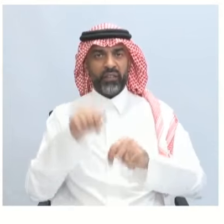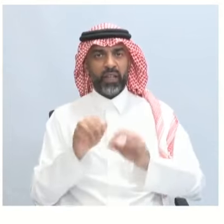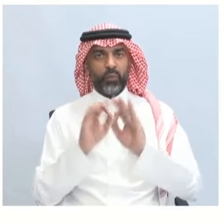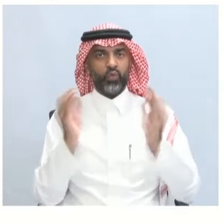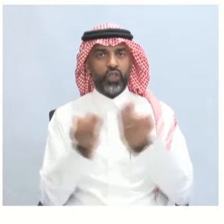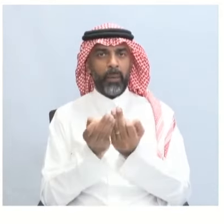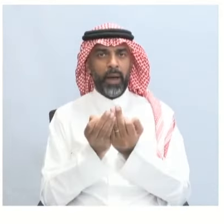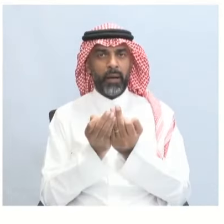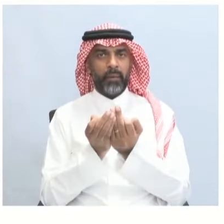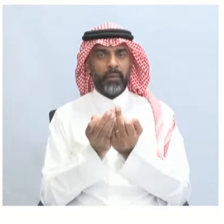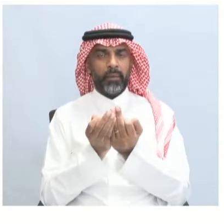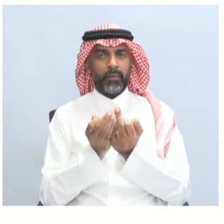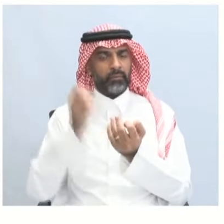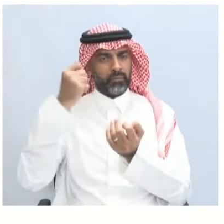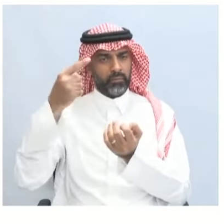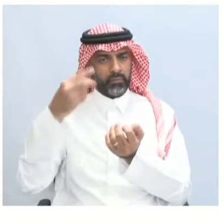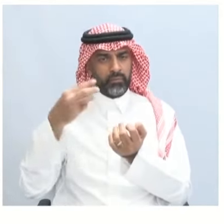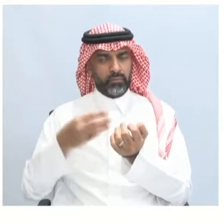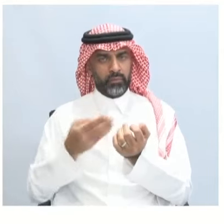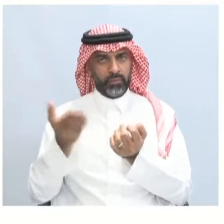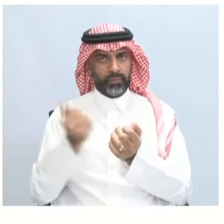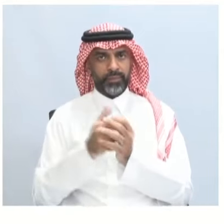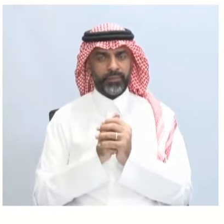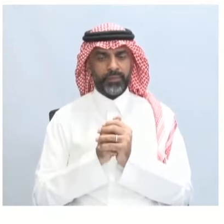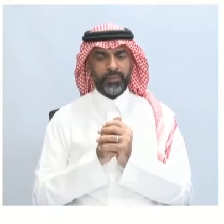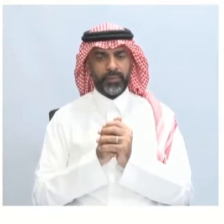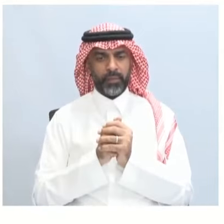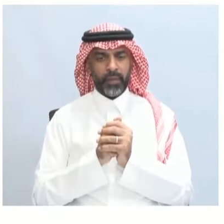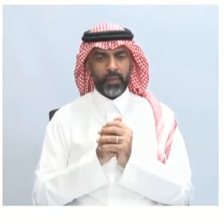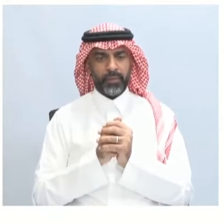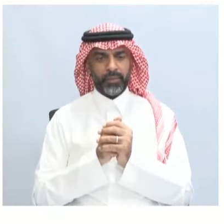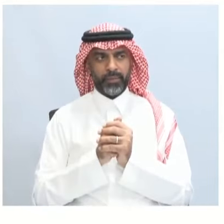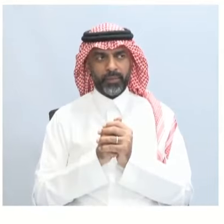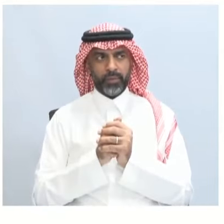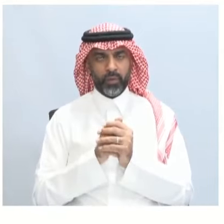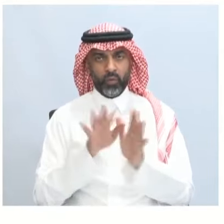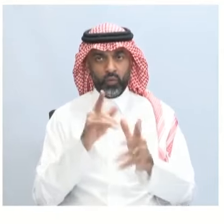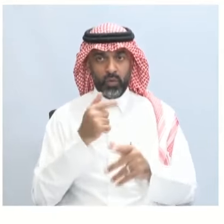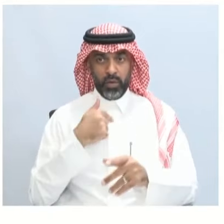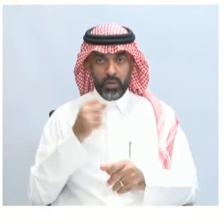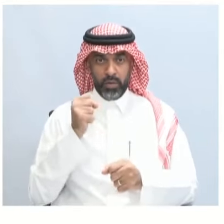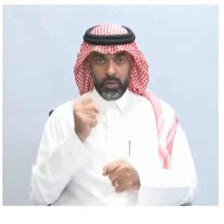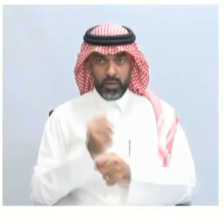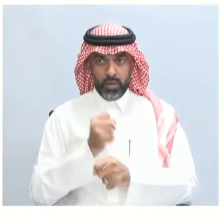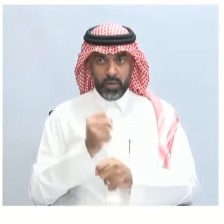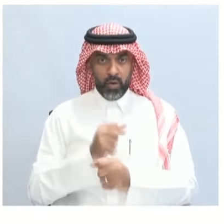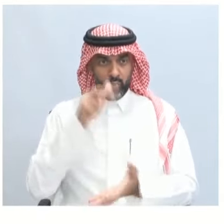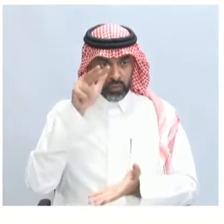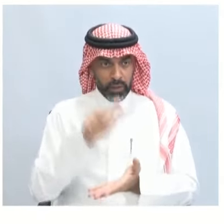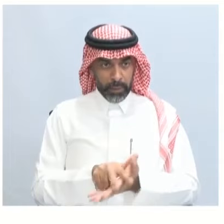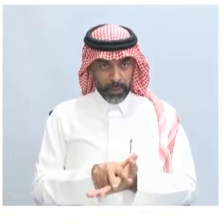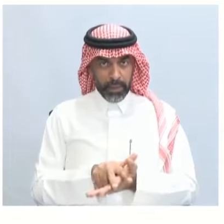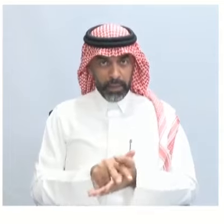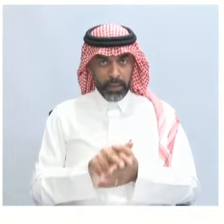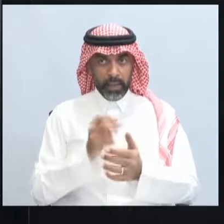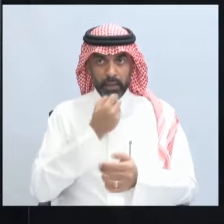السؤال عدد نتائج التوحيد في المجتمع ذكرنا ان من حقق التوحيد المجتمع ان حقق التوحيد